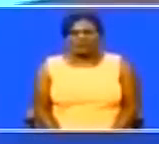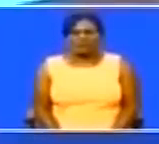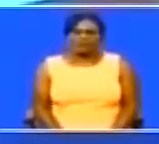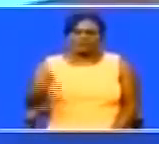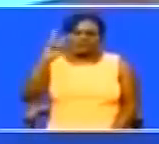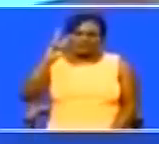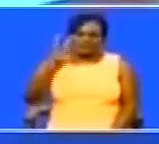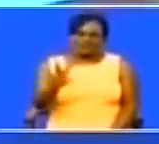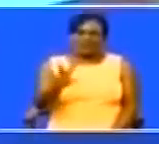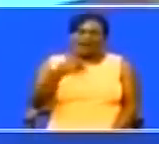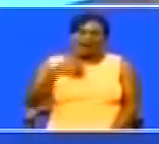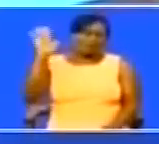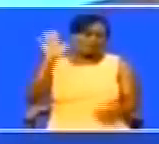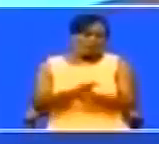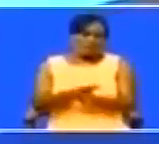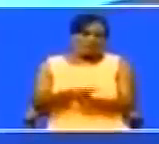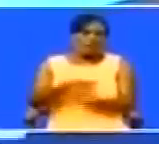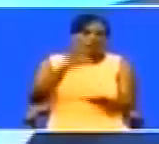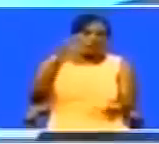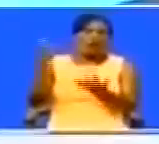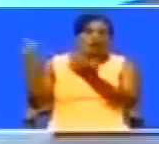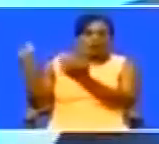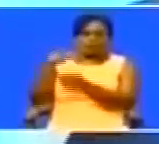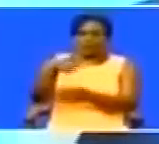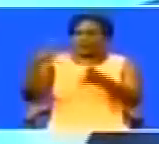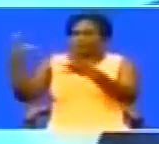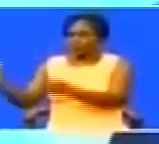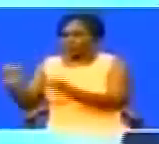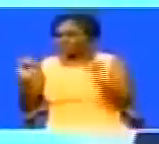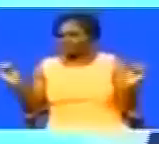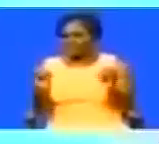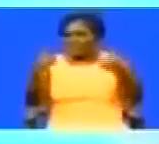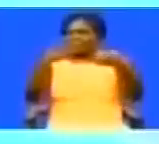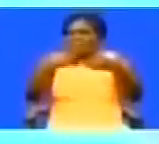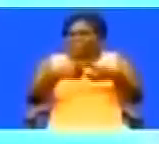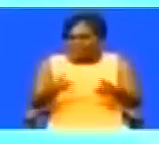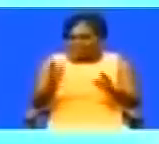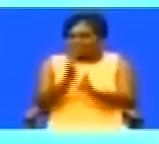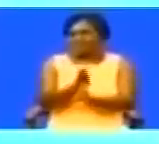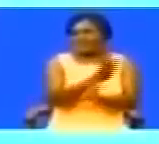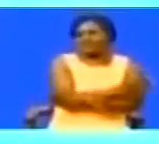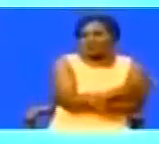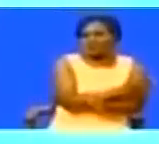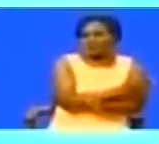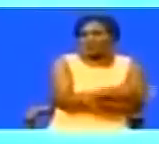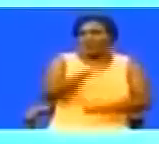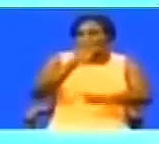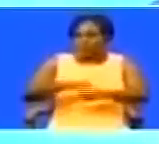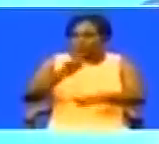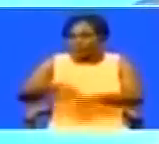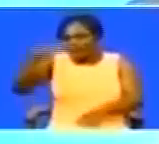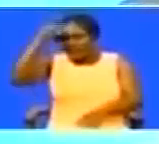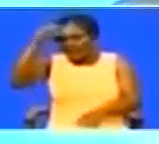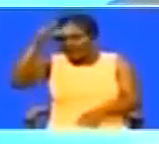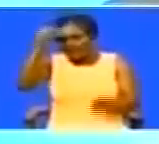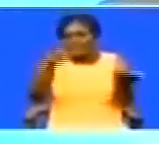Na mtazamaji, basi kuna mengi zaidi ambayo tumekuandalia na kusihi usiende mbali, lakini kabla yote hayo ni vyema basi tukijifunza